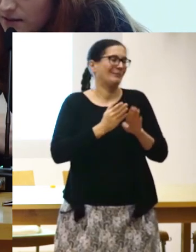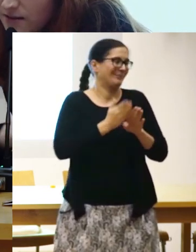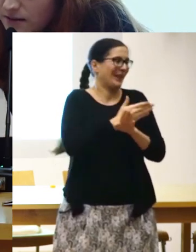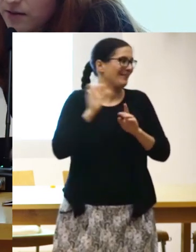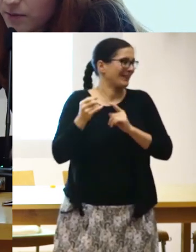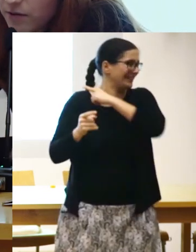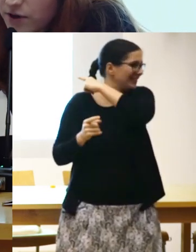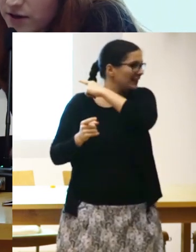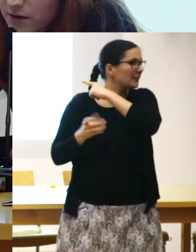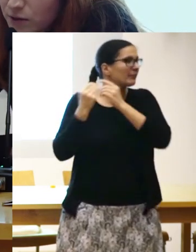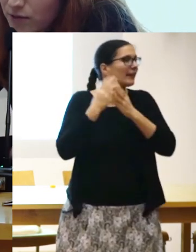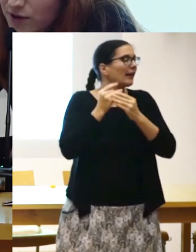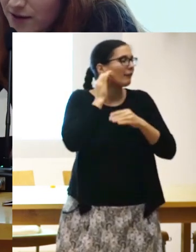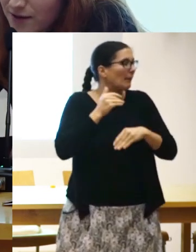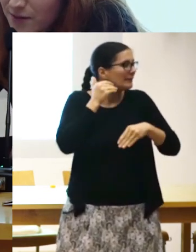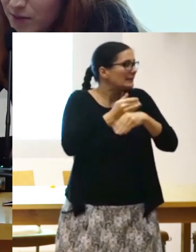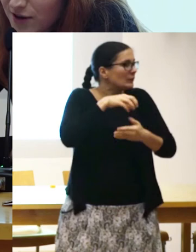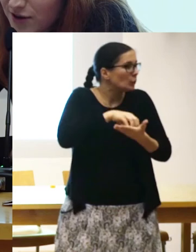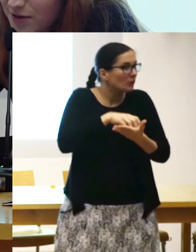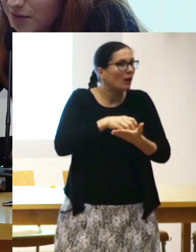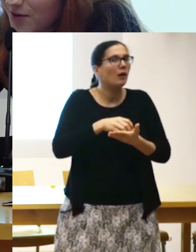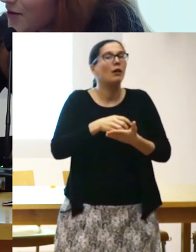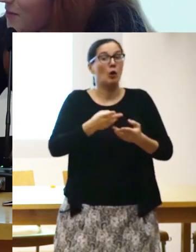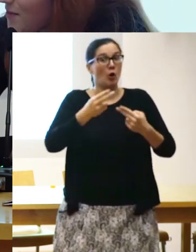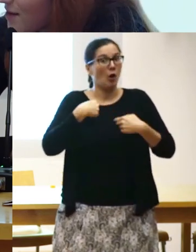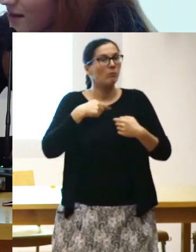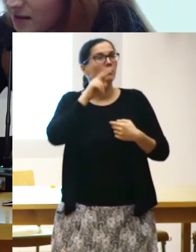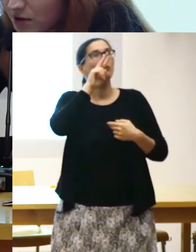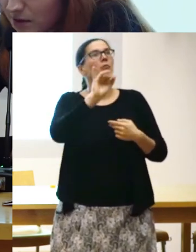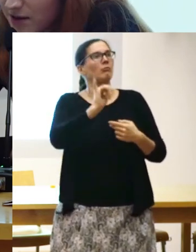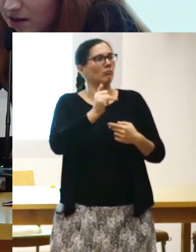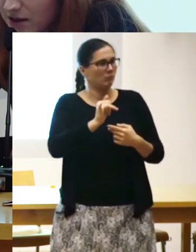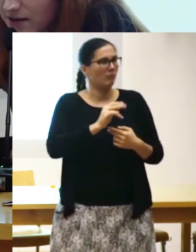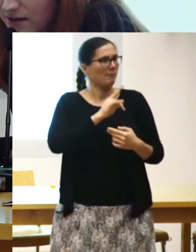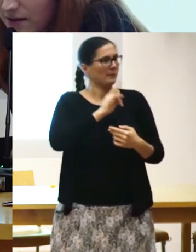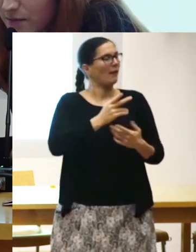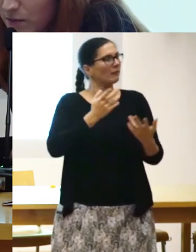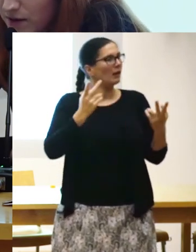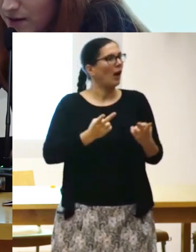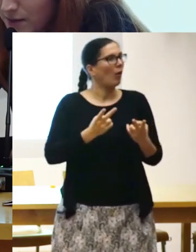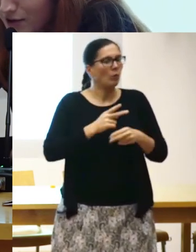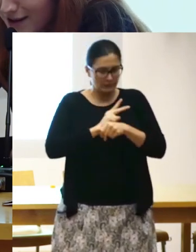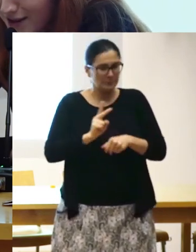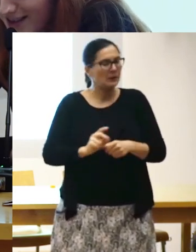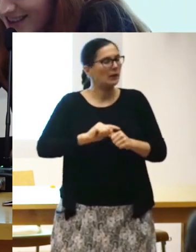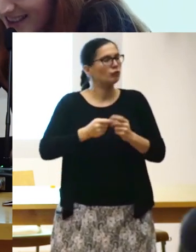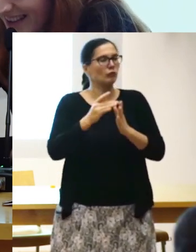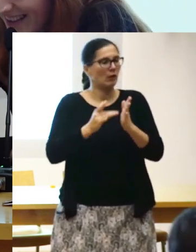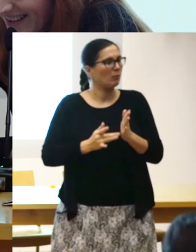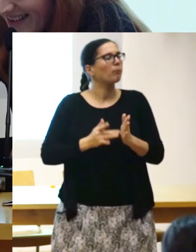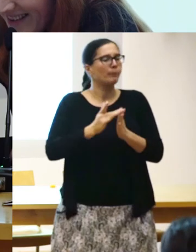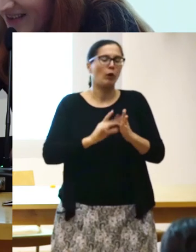prezentaci opravdu všech těch bodů, že s poměrně čistým svědomím si asi můžeme říct, že to plníme možná víc,